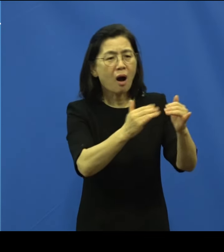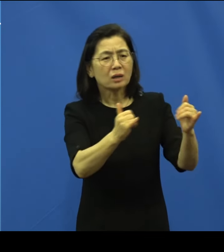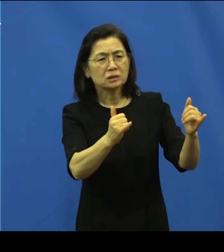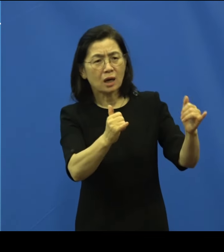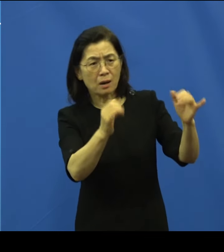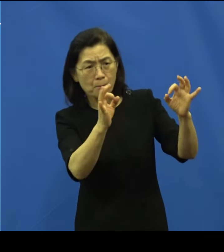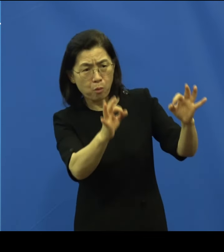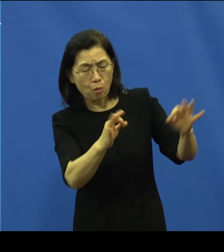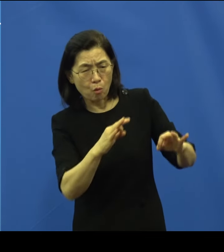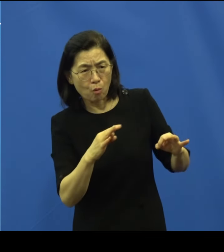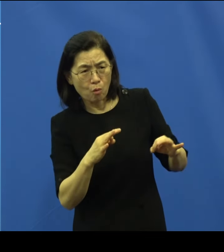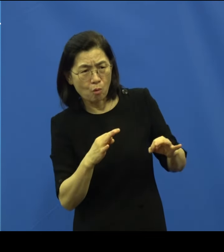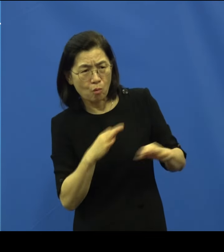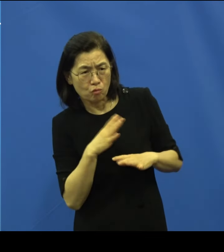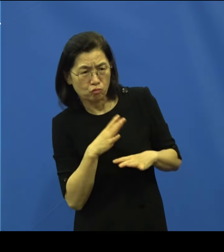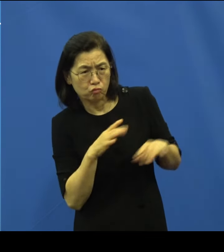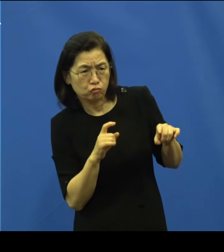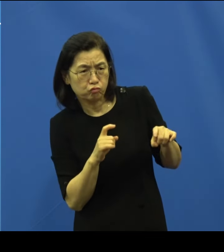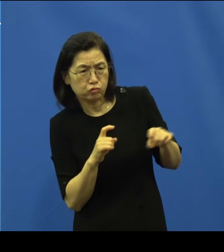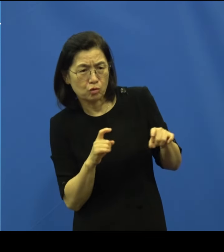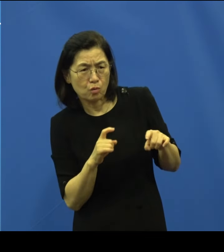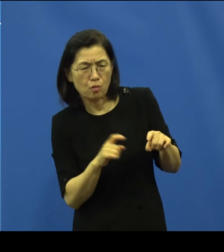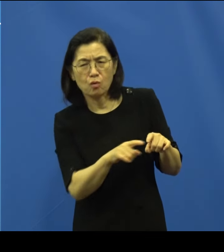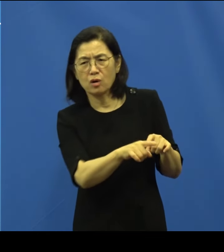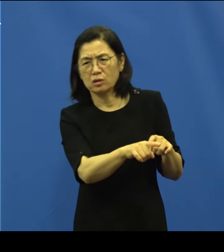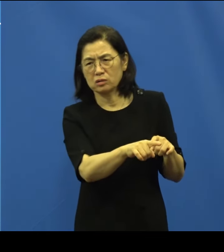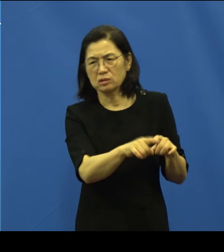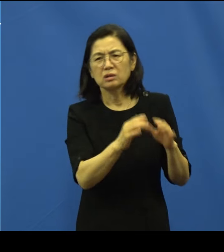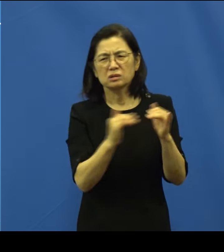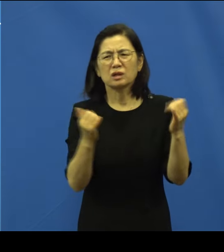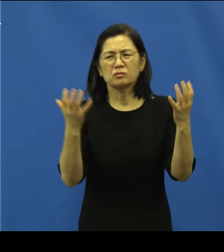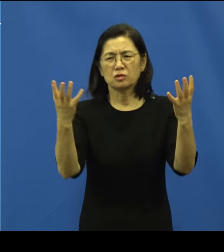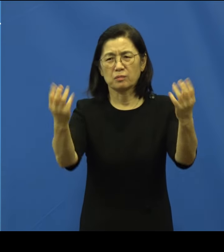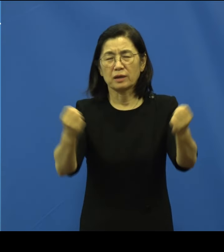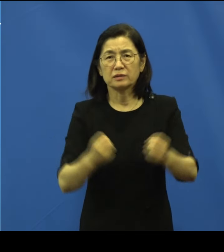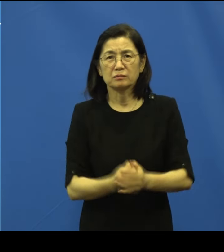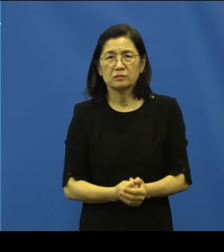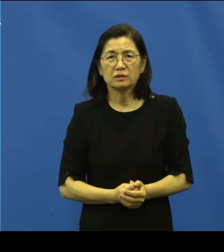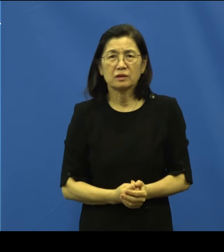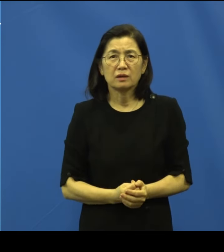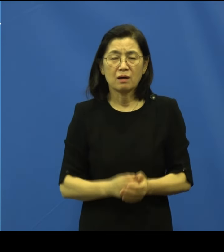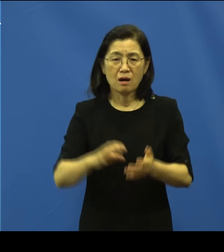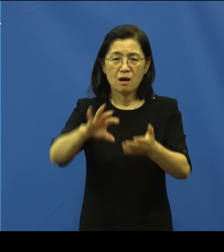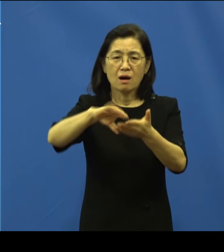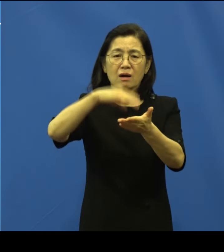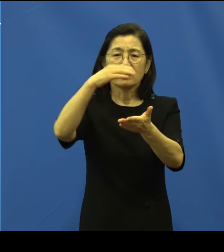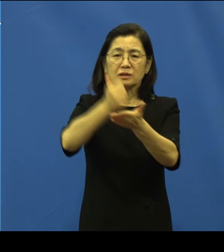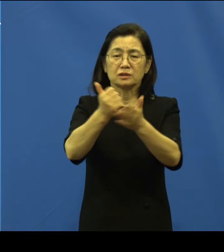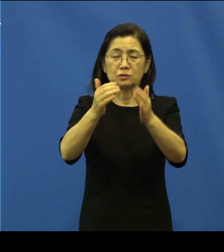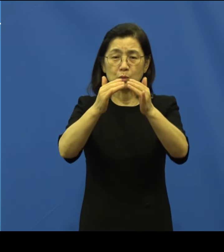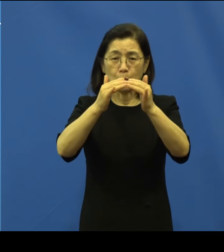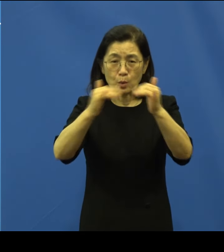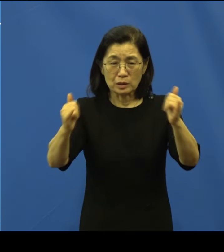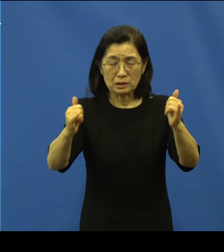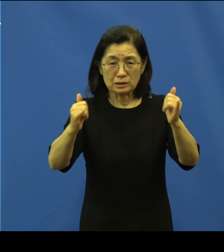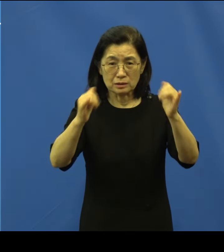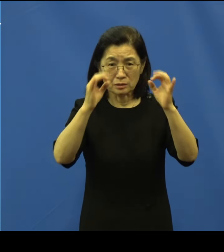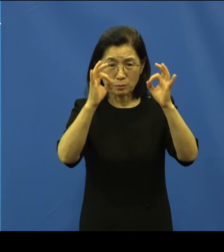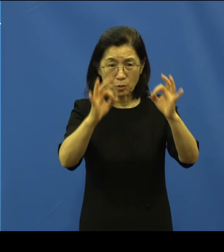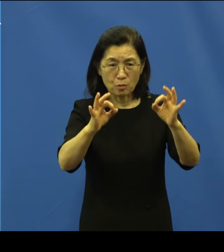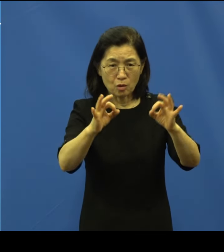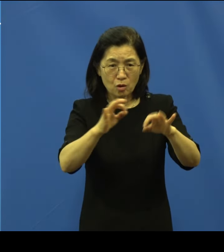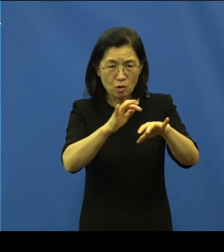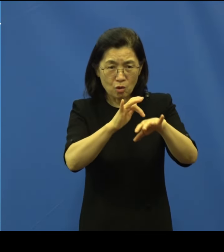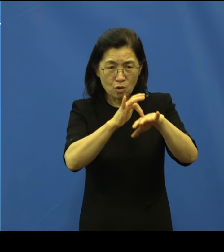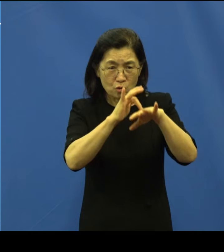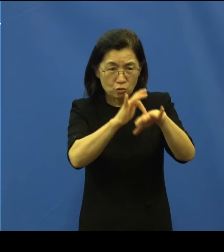마귀가 하는 것에 그 두려움에 사로잡니다. 여러분, 그리스도인인데도 귀신을 두려워하는 사람들이 많아요. 하나님 두려워하지 않아요.